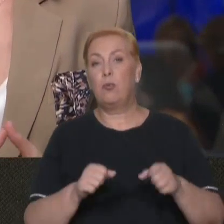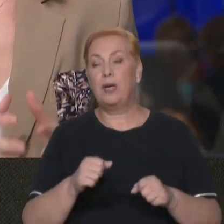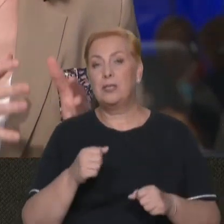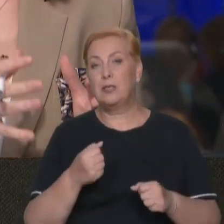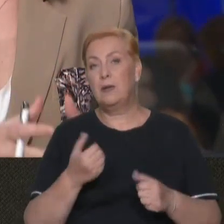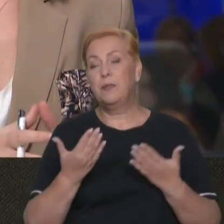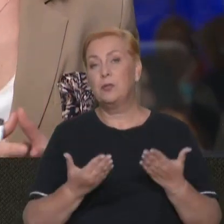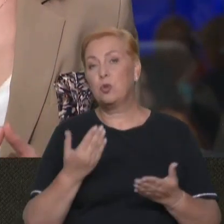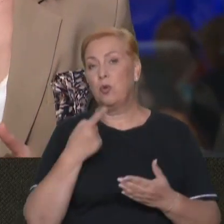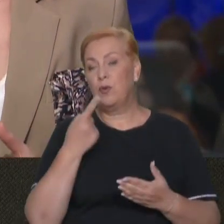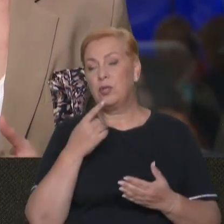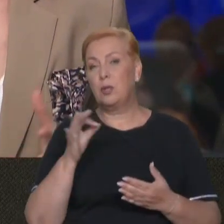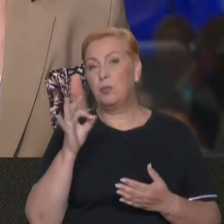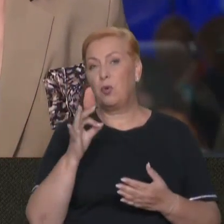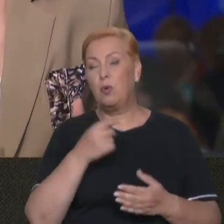наклади